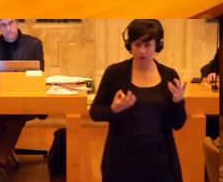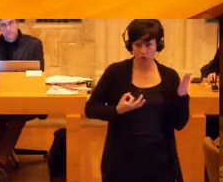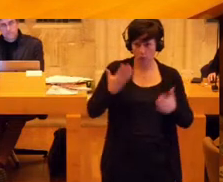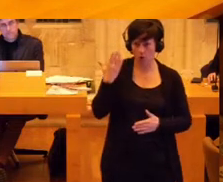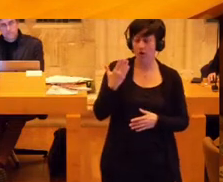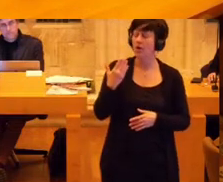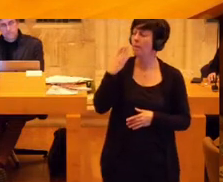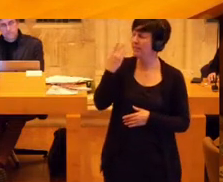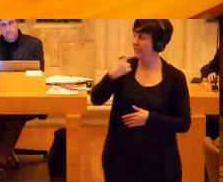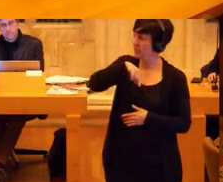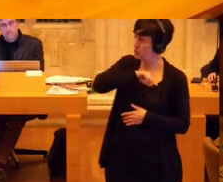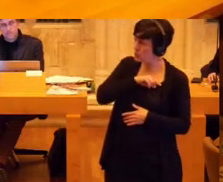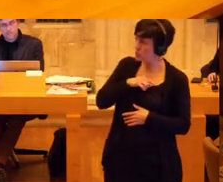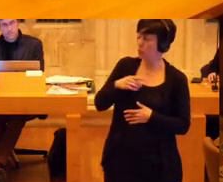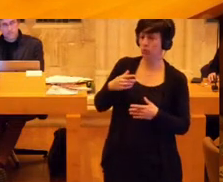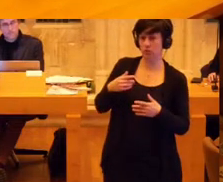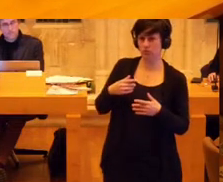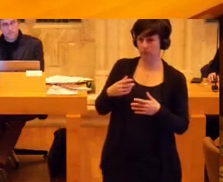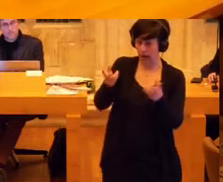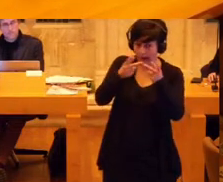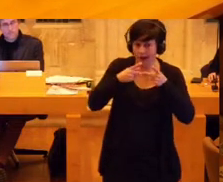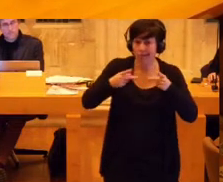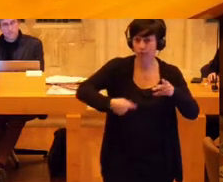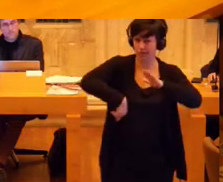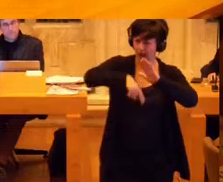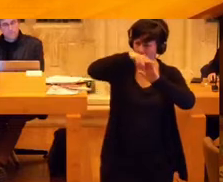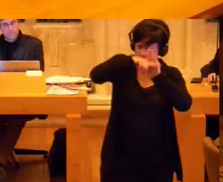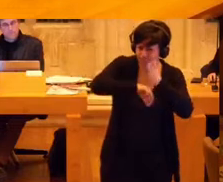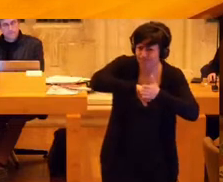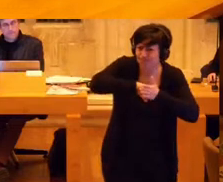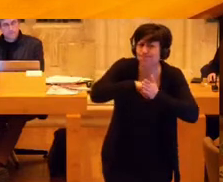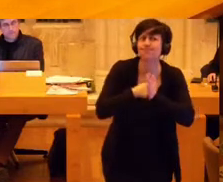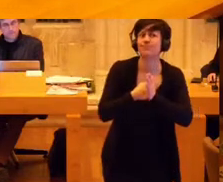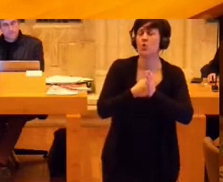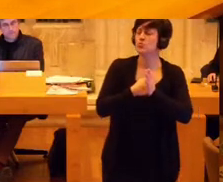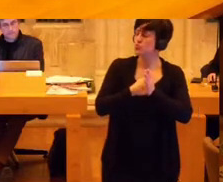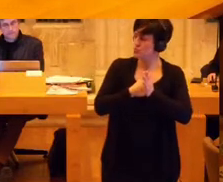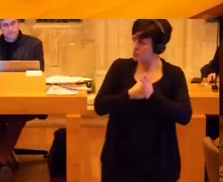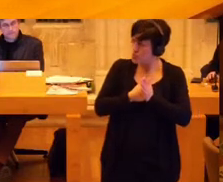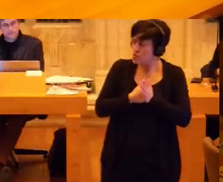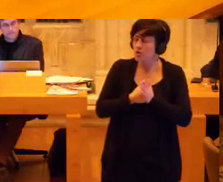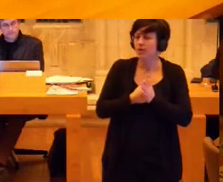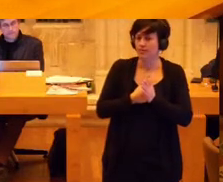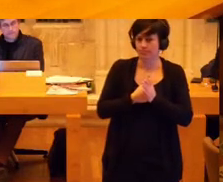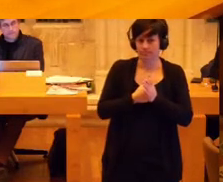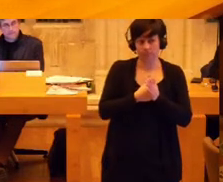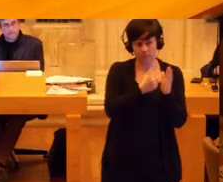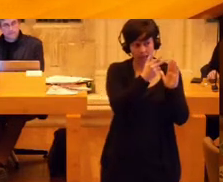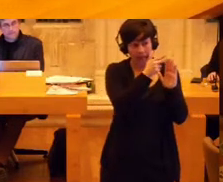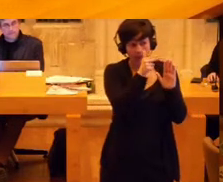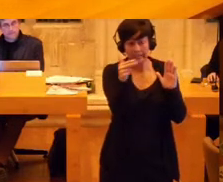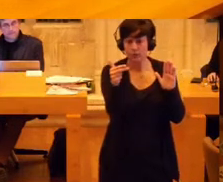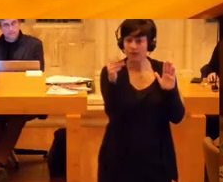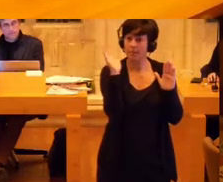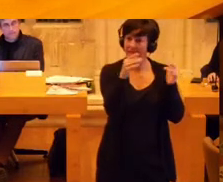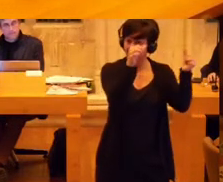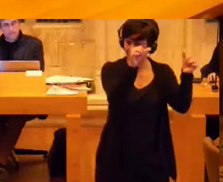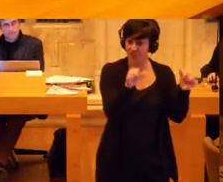règles très, très draconiennes dans certains domaines, eh bien, les industriels de